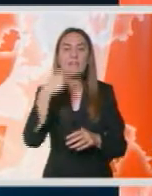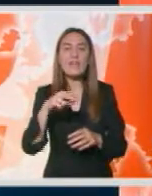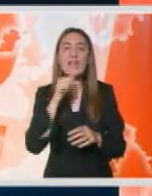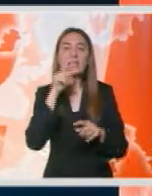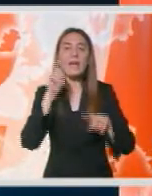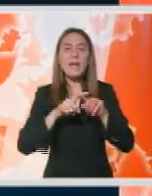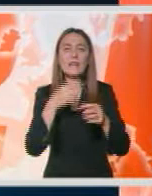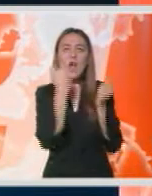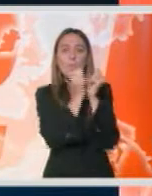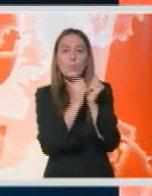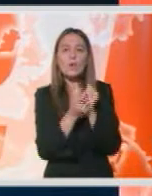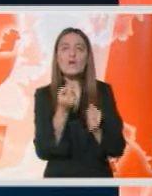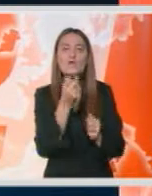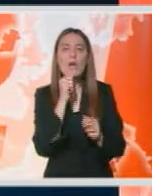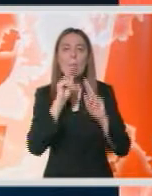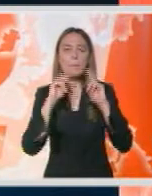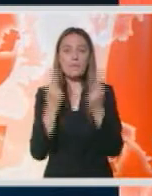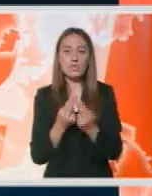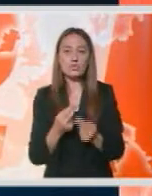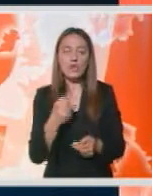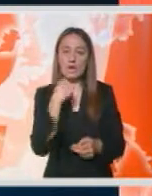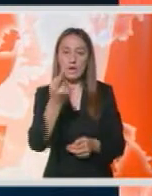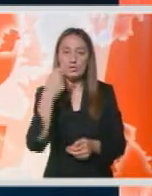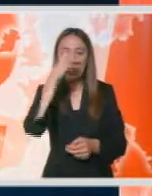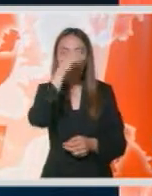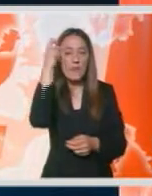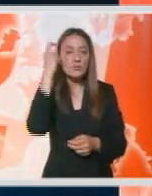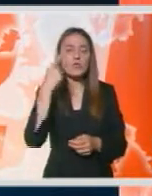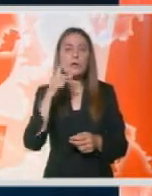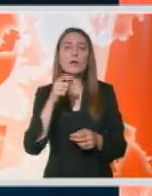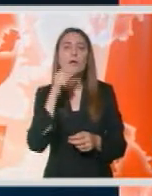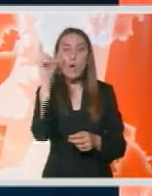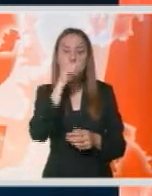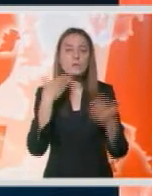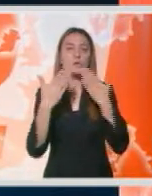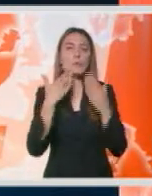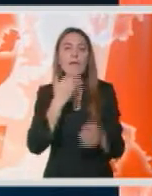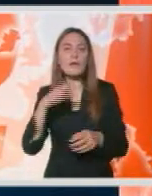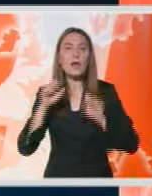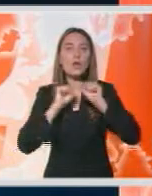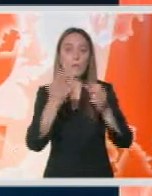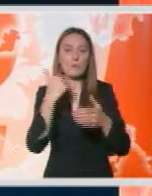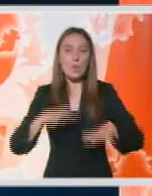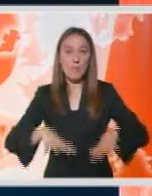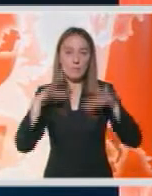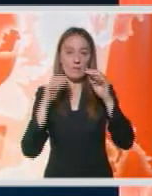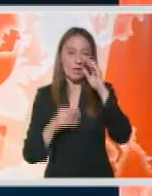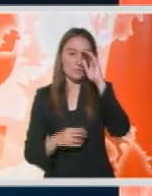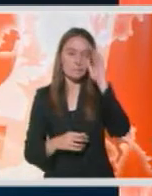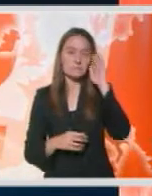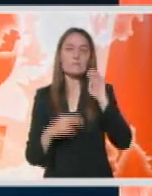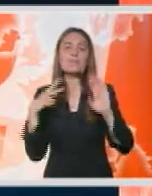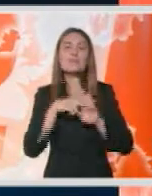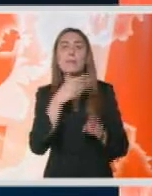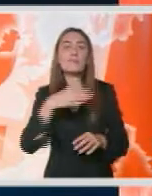pod kukuruzom, sojom i povrćem, rekao je načelnik štaba opštinske skupštine za vanrednu odbranu od poplava Branislav Sarić. Štab